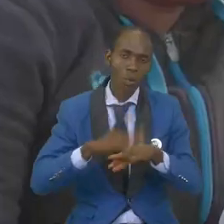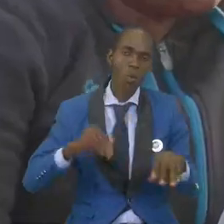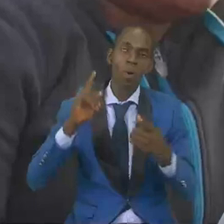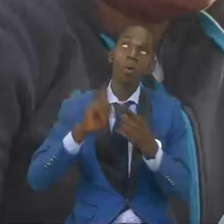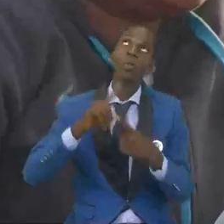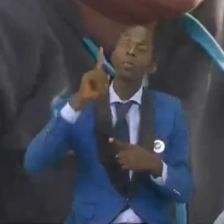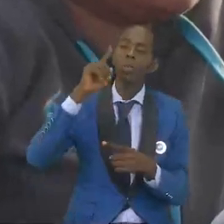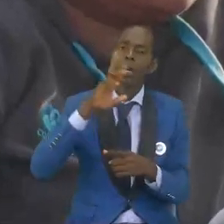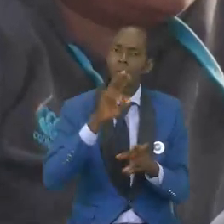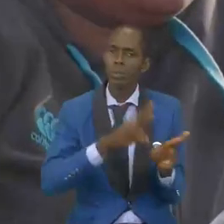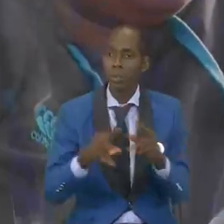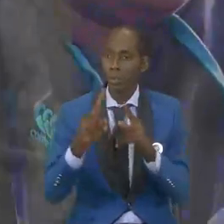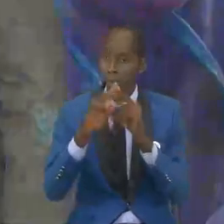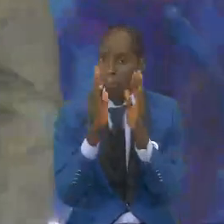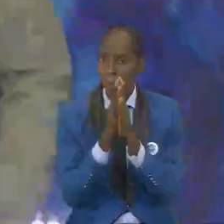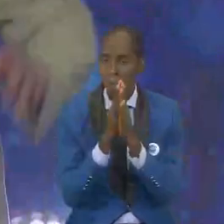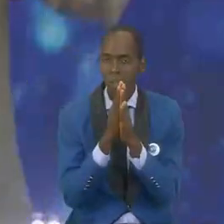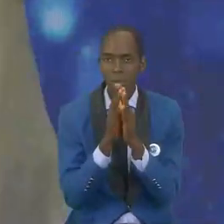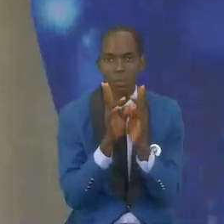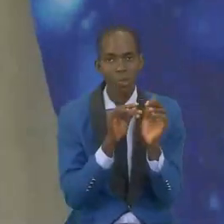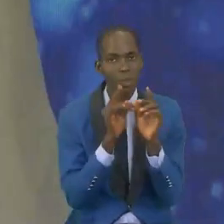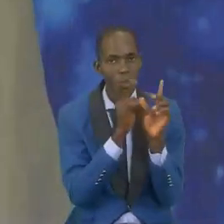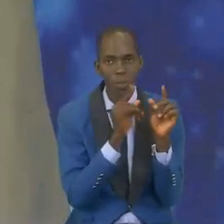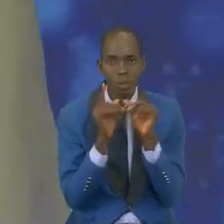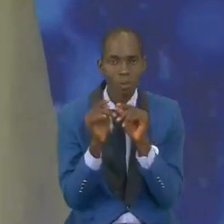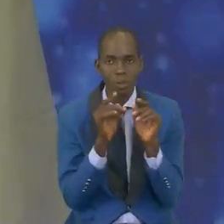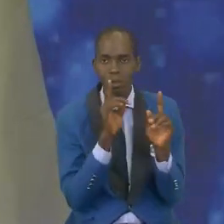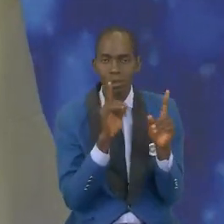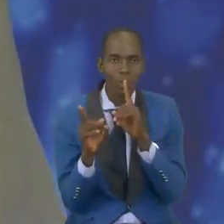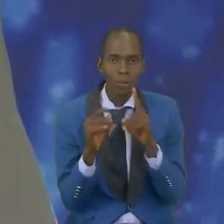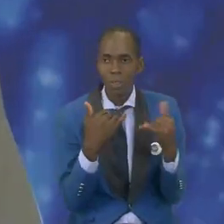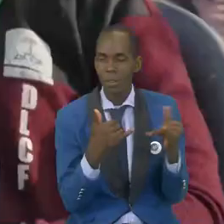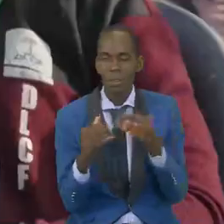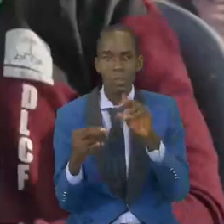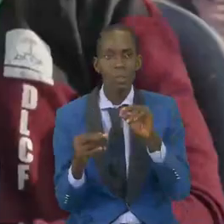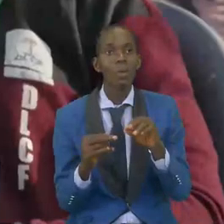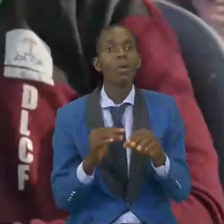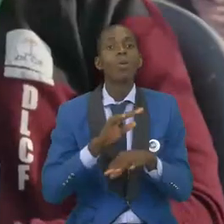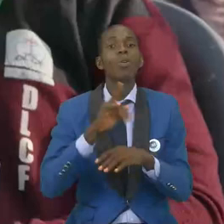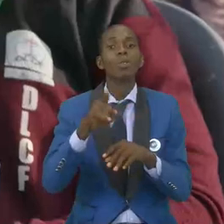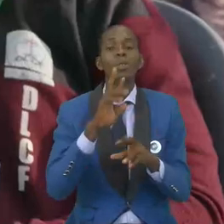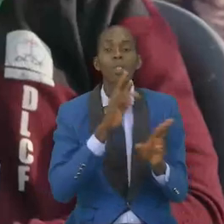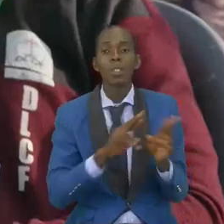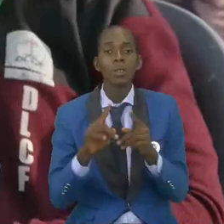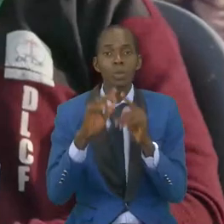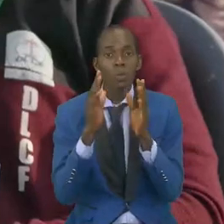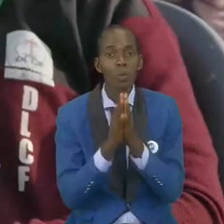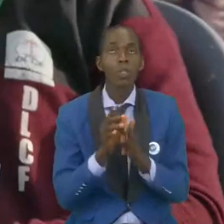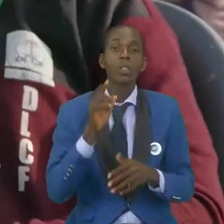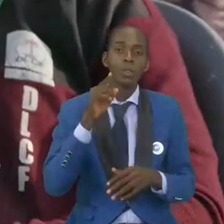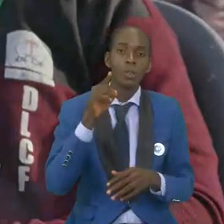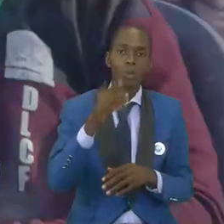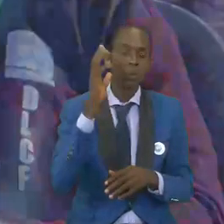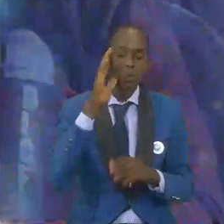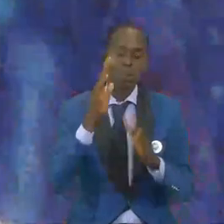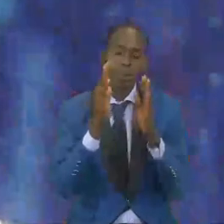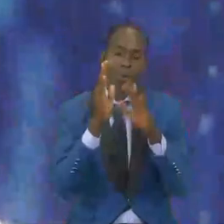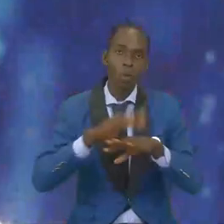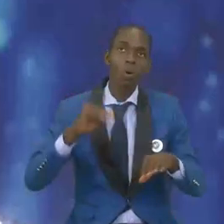il m'invoquera. Est-ce que tu es prêt à prier? Toute prière que tu vas offrir ce matin